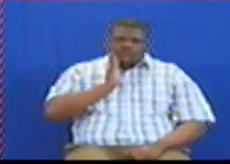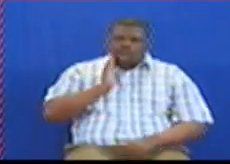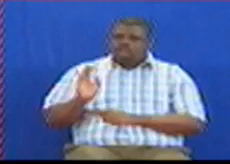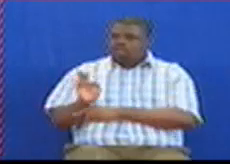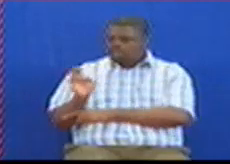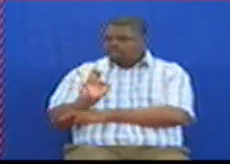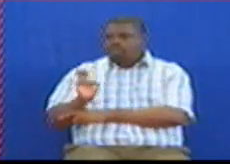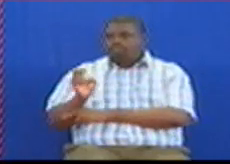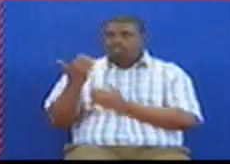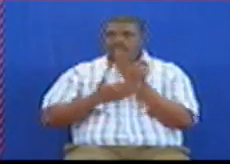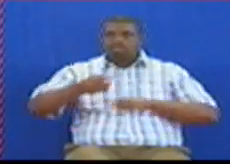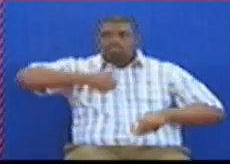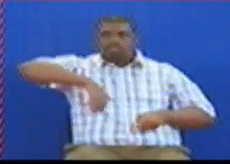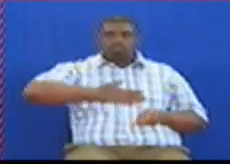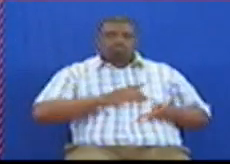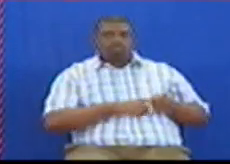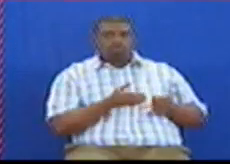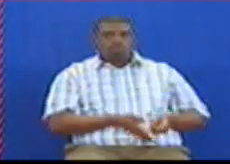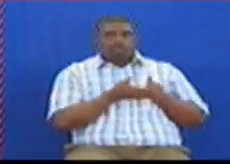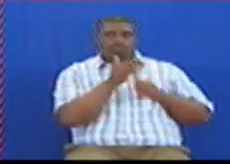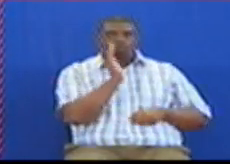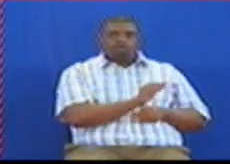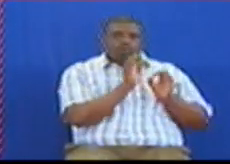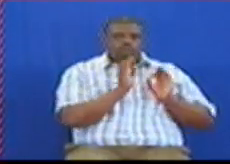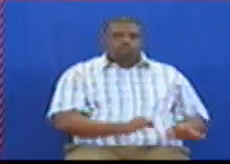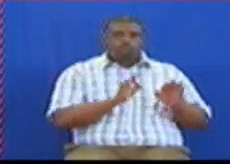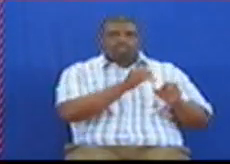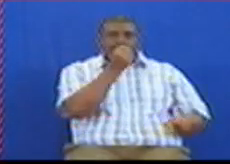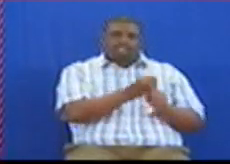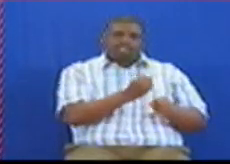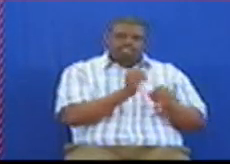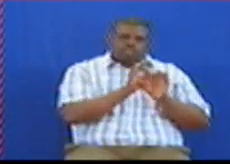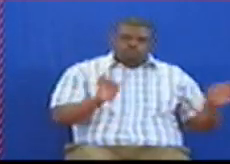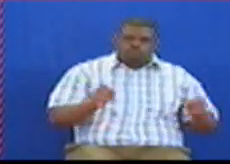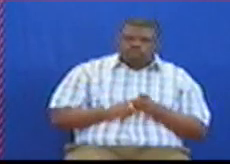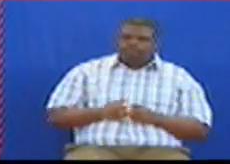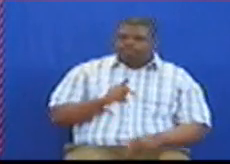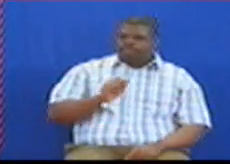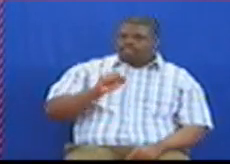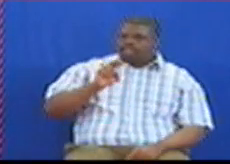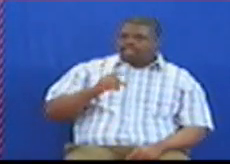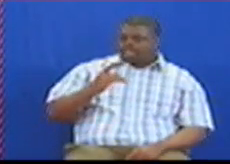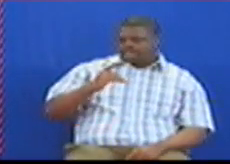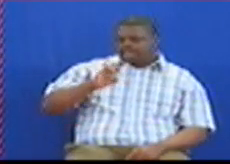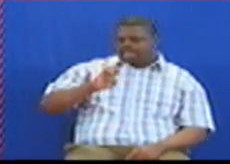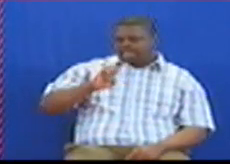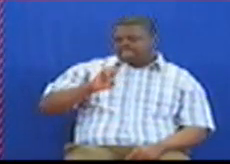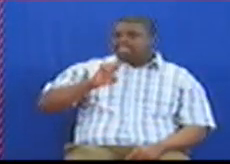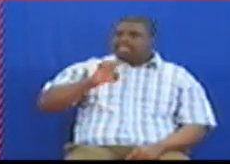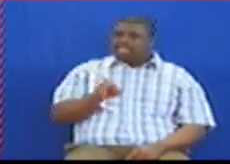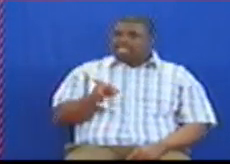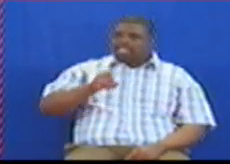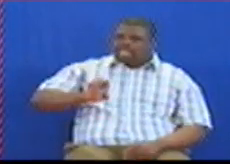nchi yetu. Lakini manaibu wako wazuri wazuri wanafanya kazi nzuri, Mheshimiwa Kandege pamoja na Mheshimiwa Waitara. Na Mheshimiwa